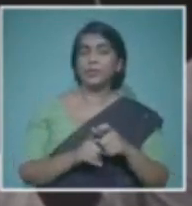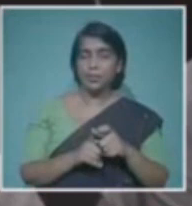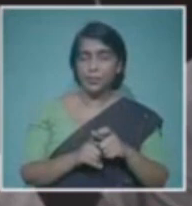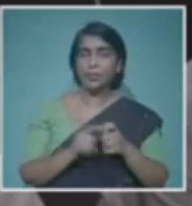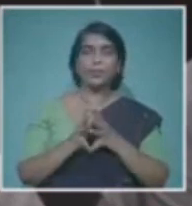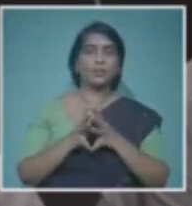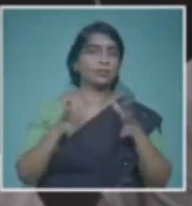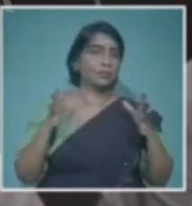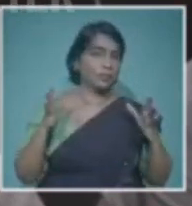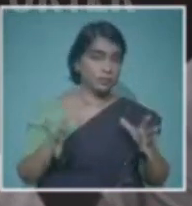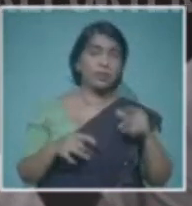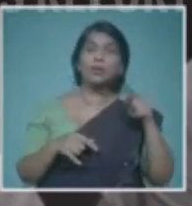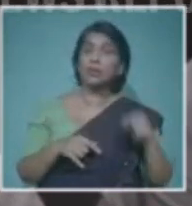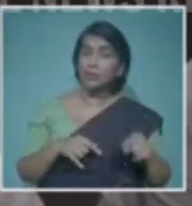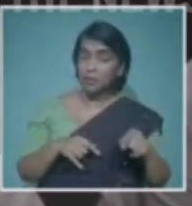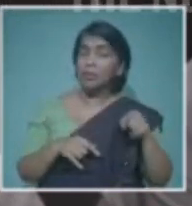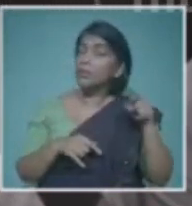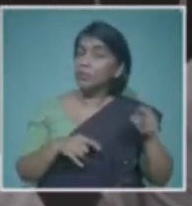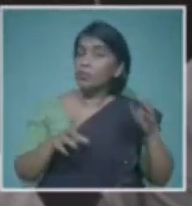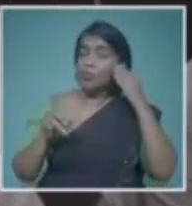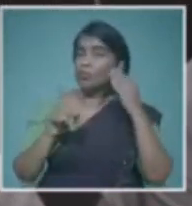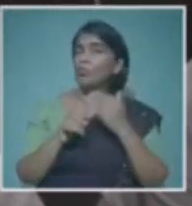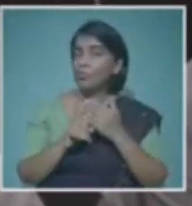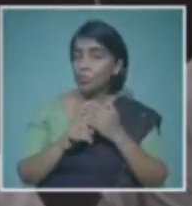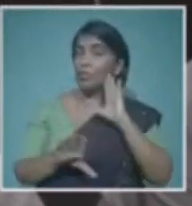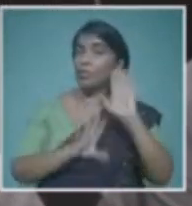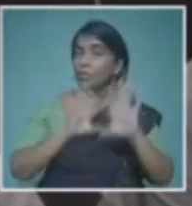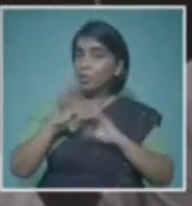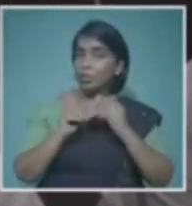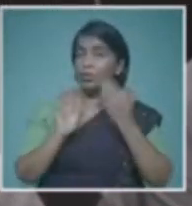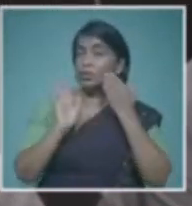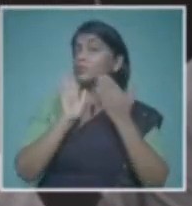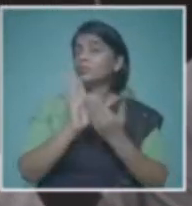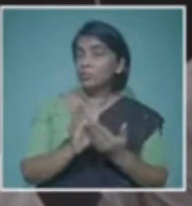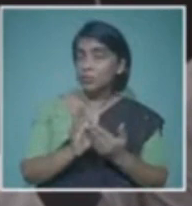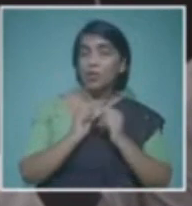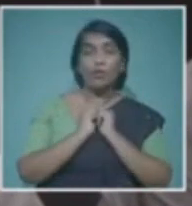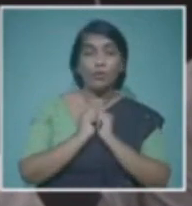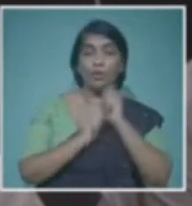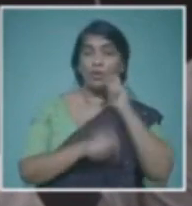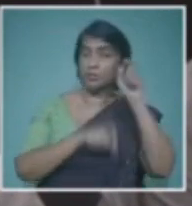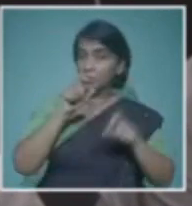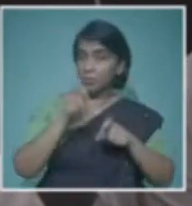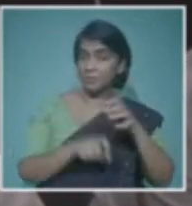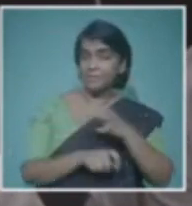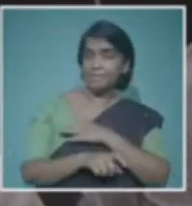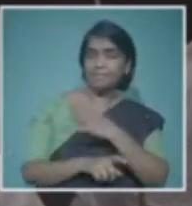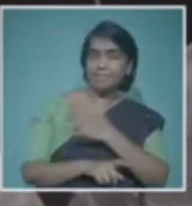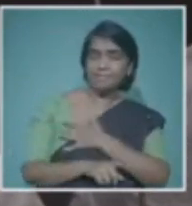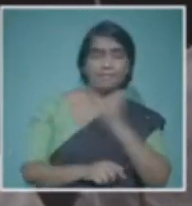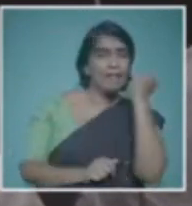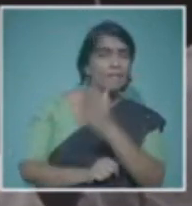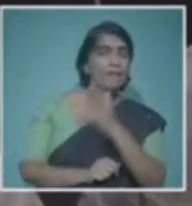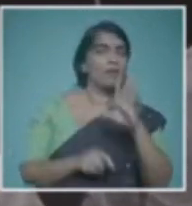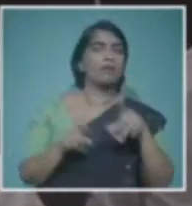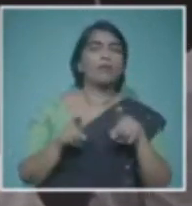ලෙස වර්ධනය වෙමින් තිබ්බේ මේවා පිළිබඳ තොරතුරු ඉදිරිපත් කරන වෘත්තිකවේදීන්ගෙන් පිළිගන්නවම